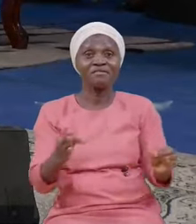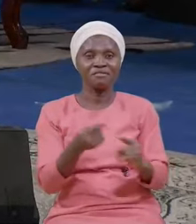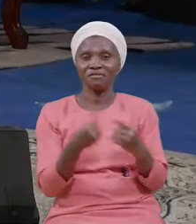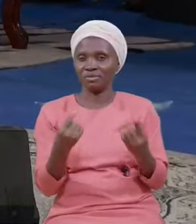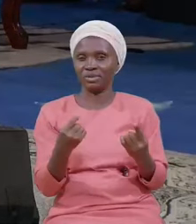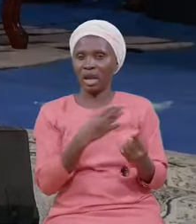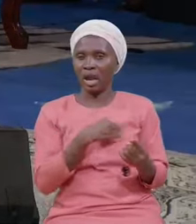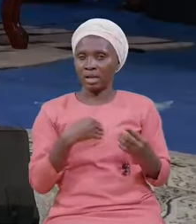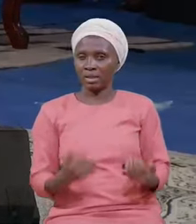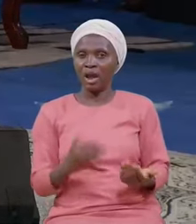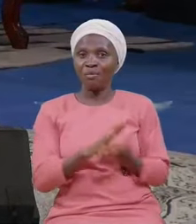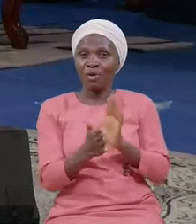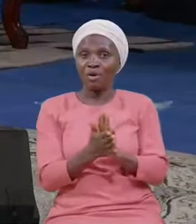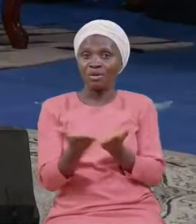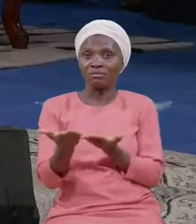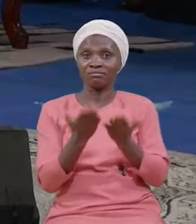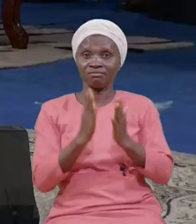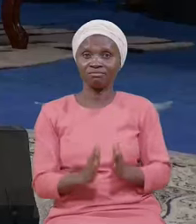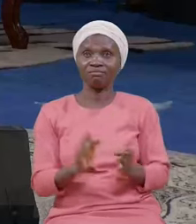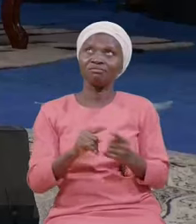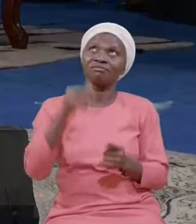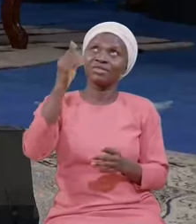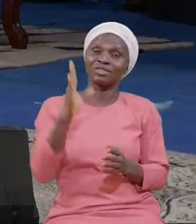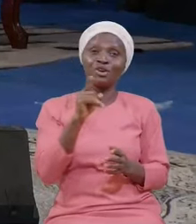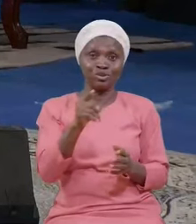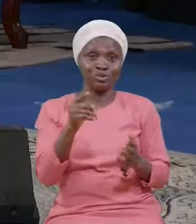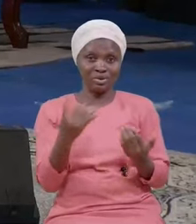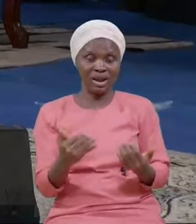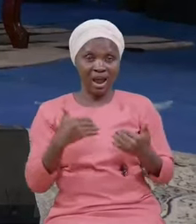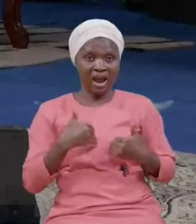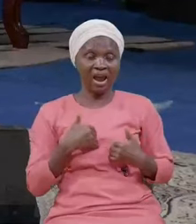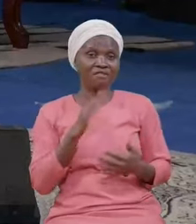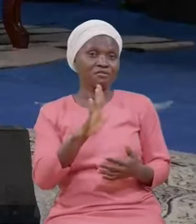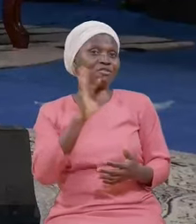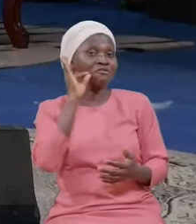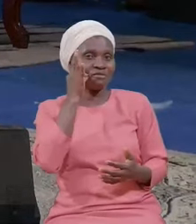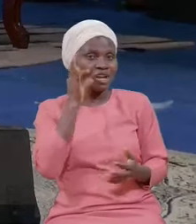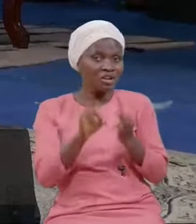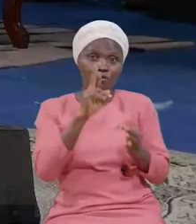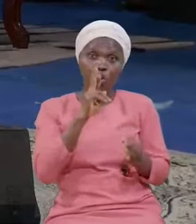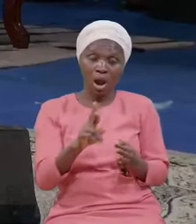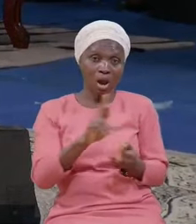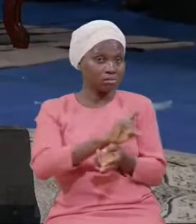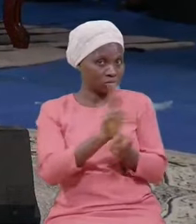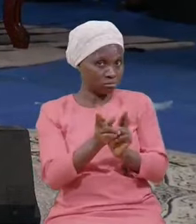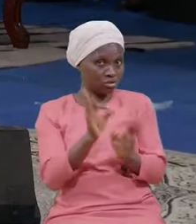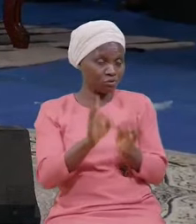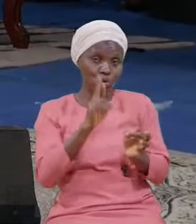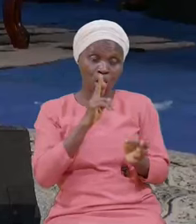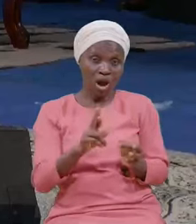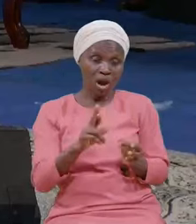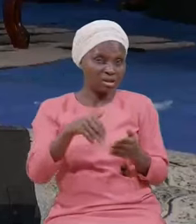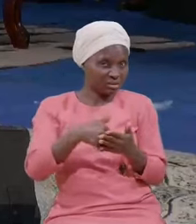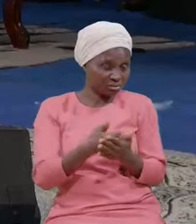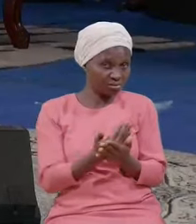Étant affranchi du péché et devenu esclave de Dieu, vous avez pour fruit si vous êtes né de nouveau et pour fruit si vous êtes connecté